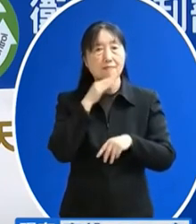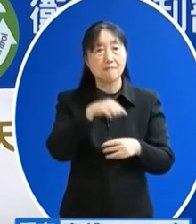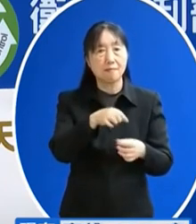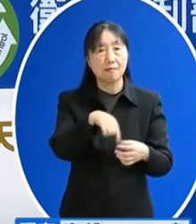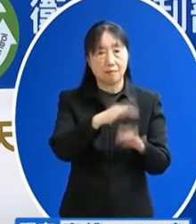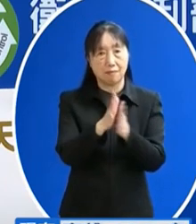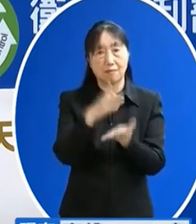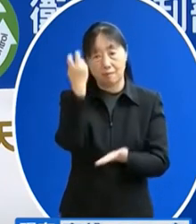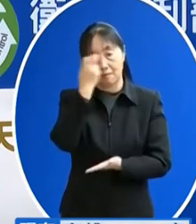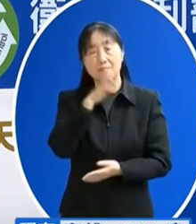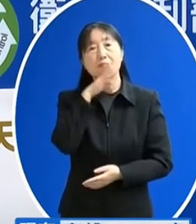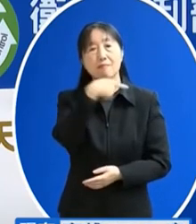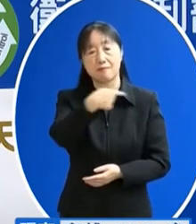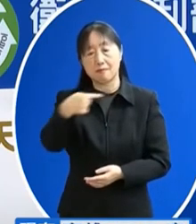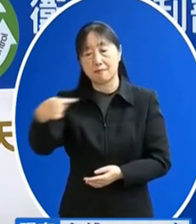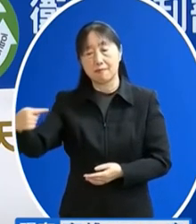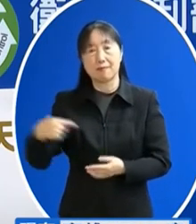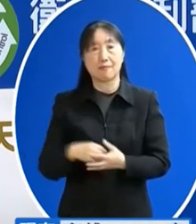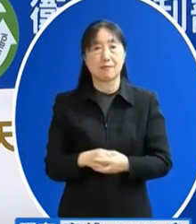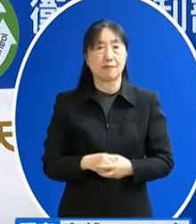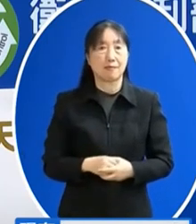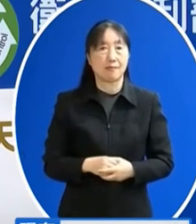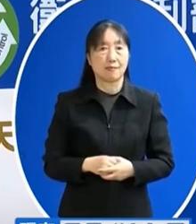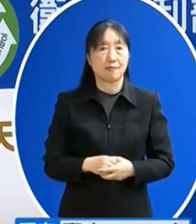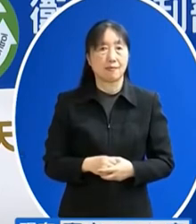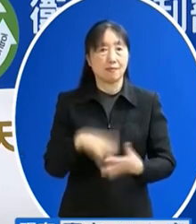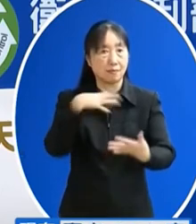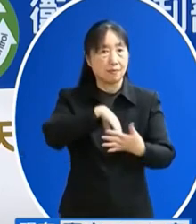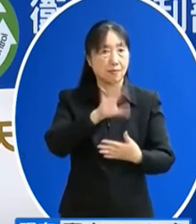都是阴性，那里面大概包括